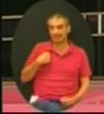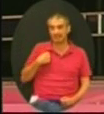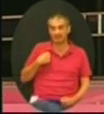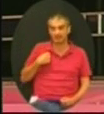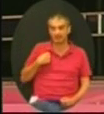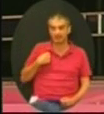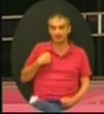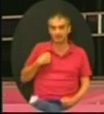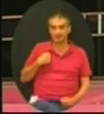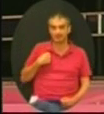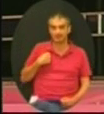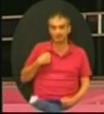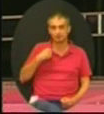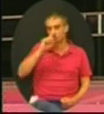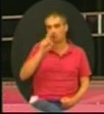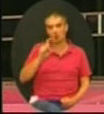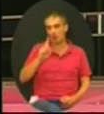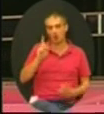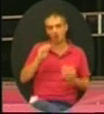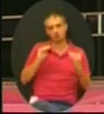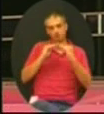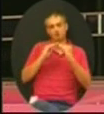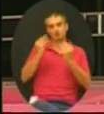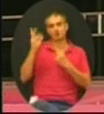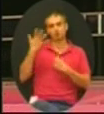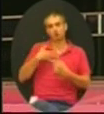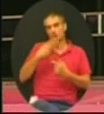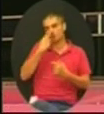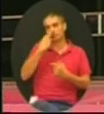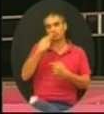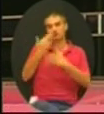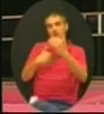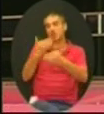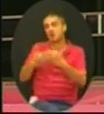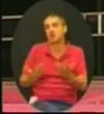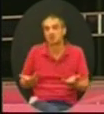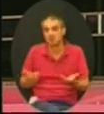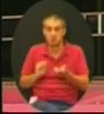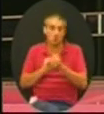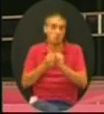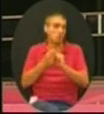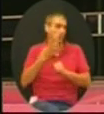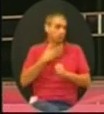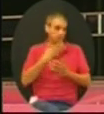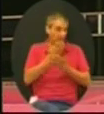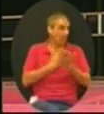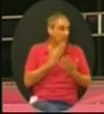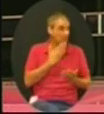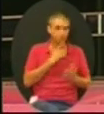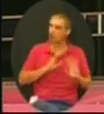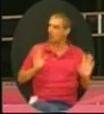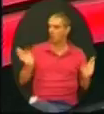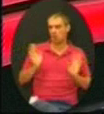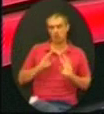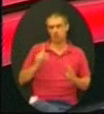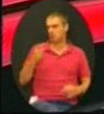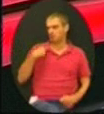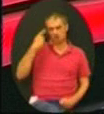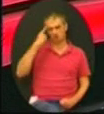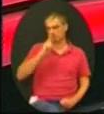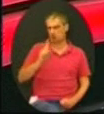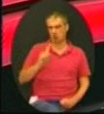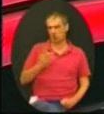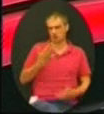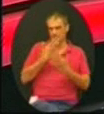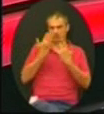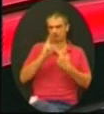כי אולי זה לא מתיישב עם דברים שהוא מנסה לקדם, אולי... הוא רוצה לחלק את ירושלים? לא, אני חושבת שלא, זאת